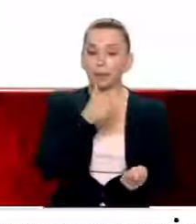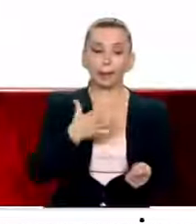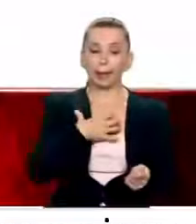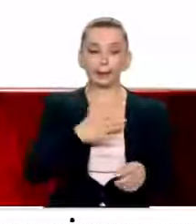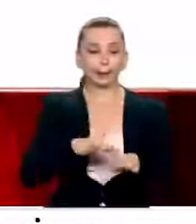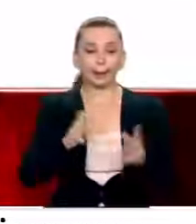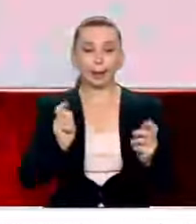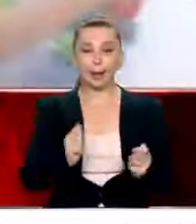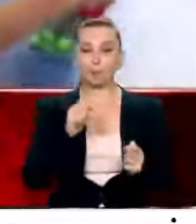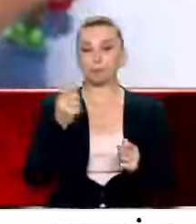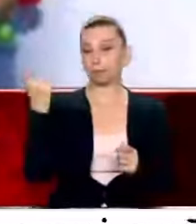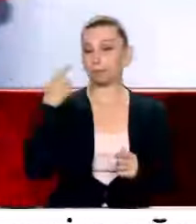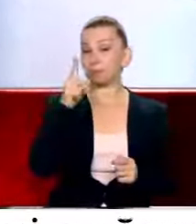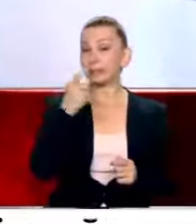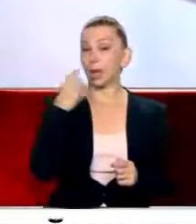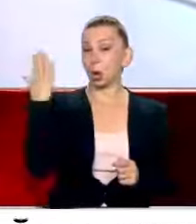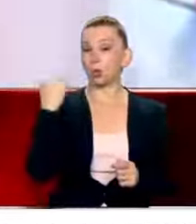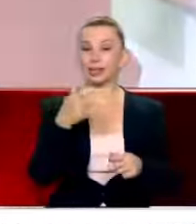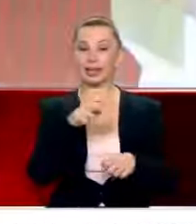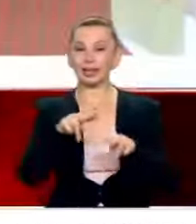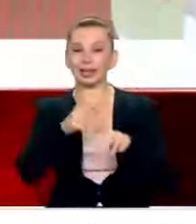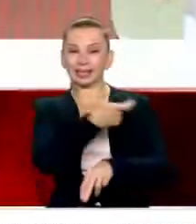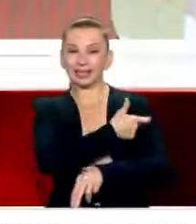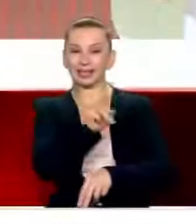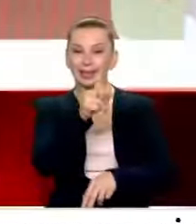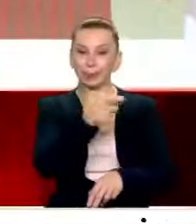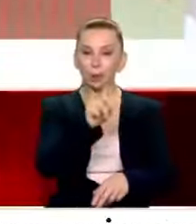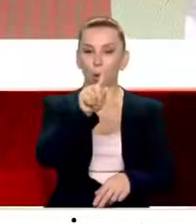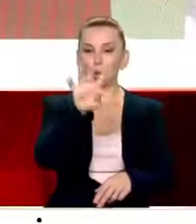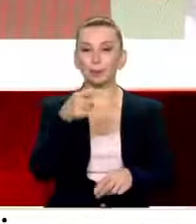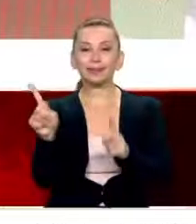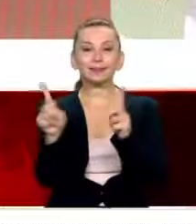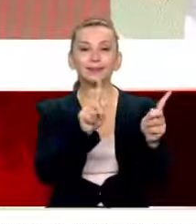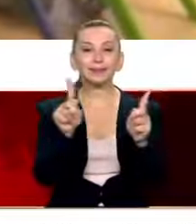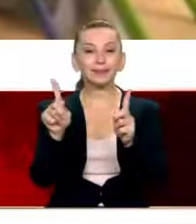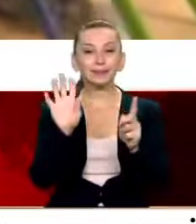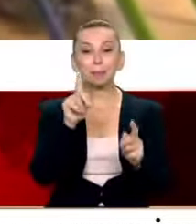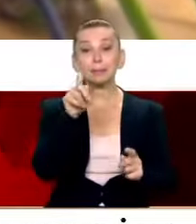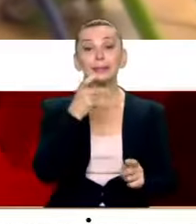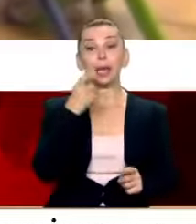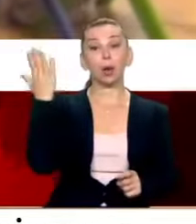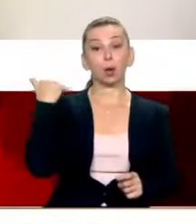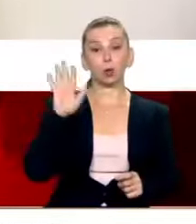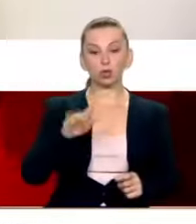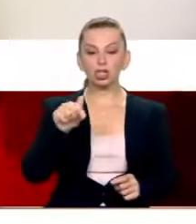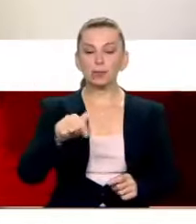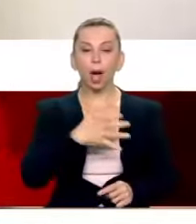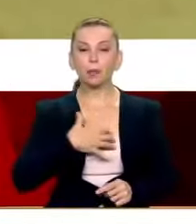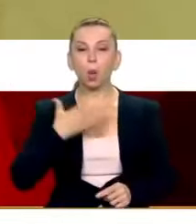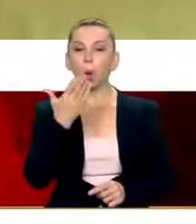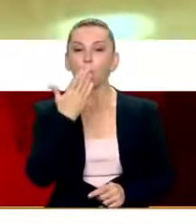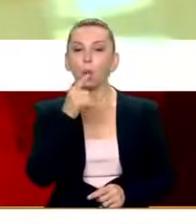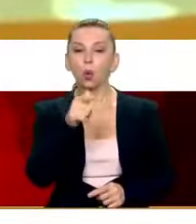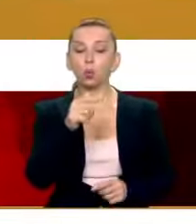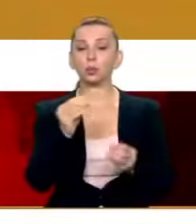fiyatları geçen yıl 7 bin liradan başlıyordu. Biz geçen sene 7 ile 14 bin rakamlarını söylemiştik. Ama bu yıl kreş ve anaokulu